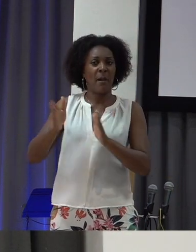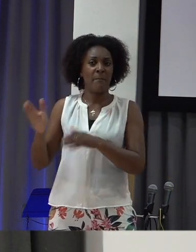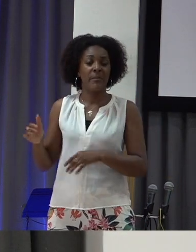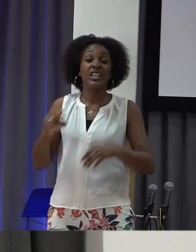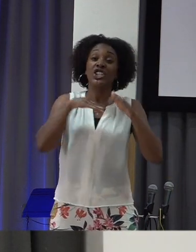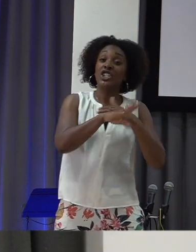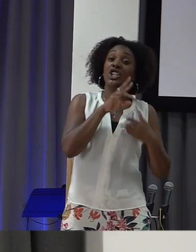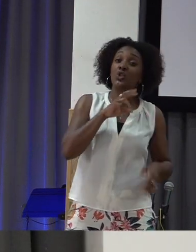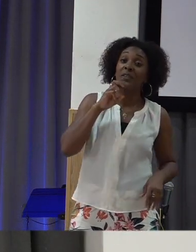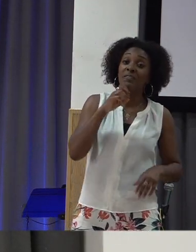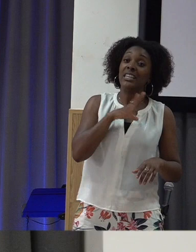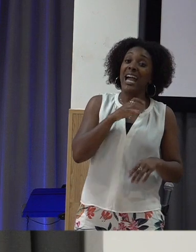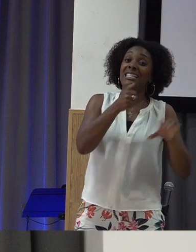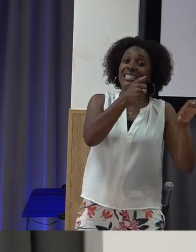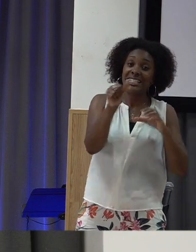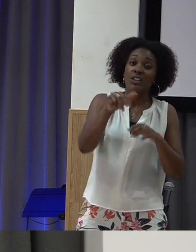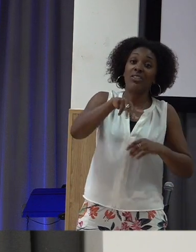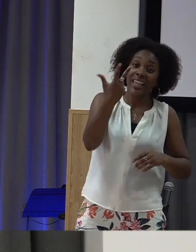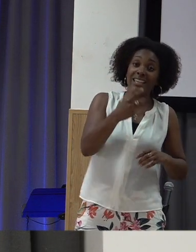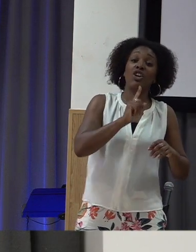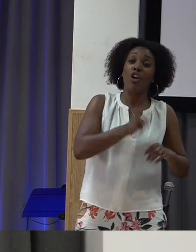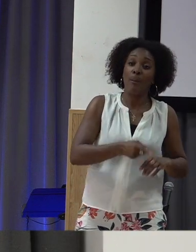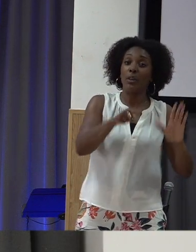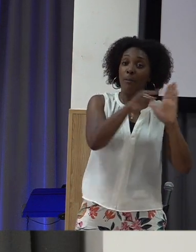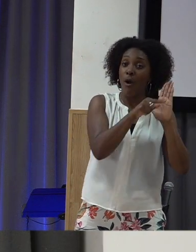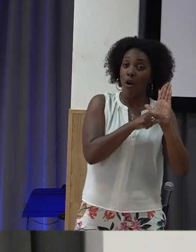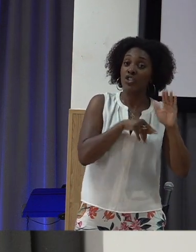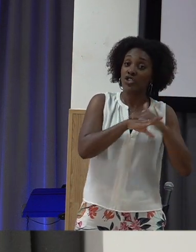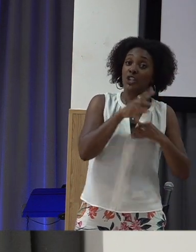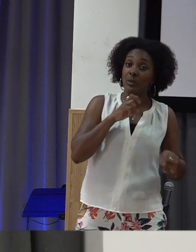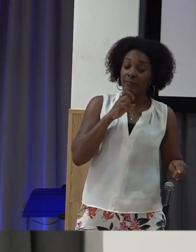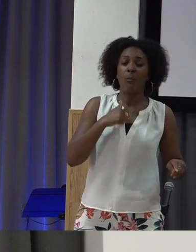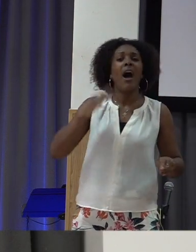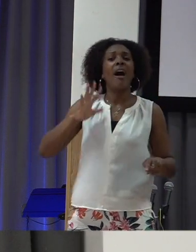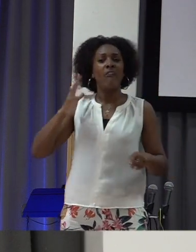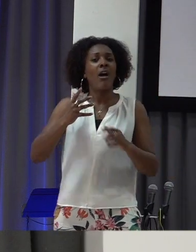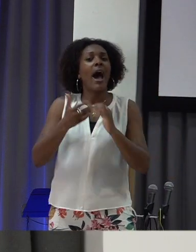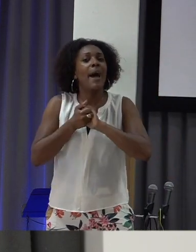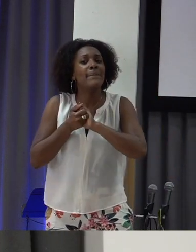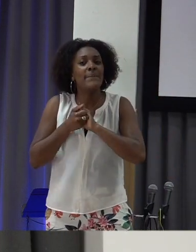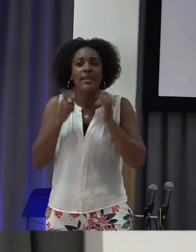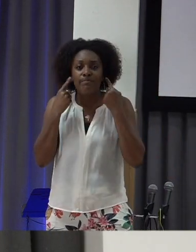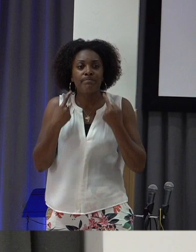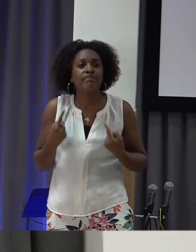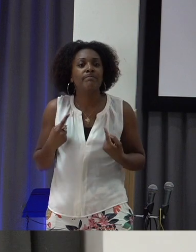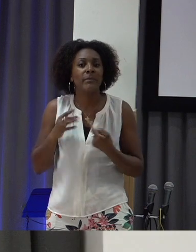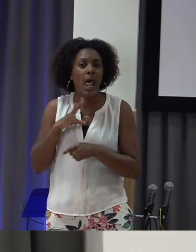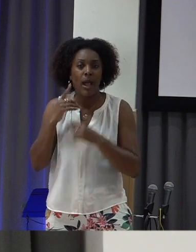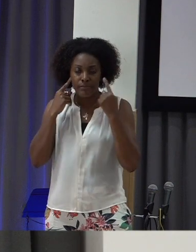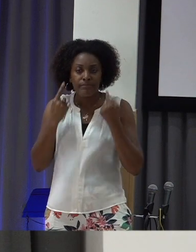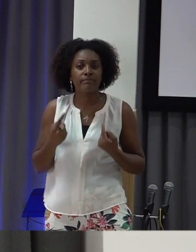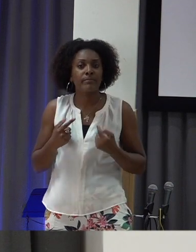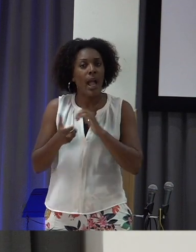commandements. J'avais un ami qui était rabbin. J'habitais le 18e à